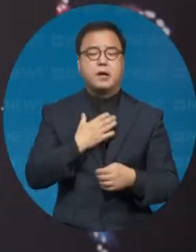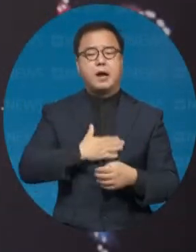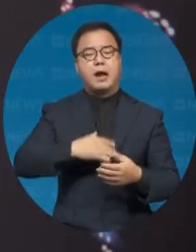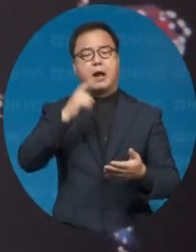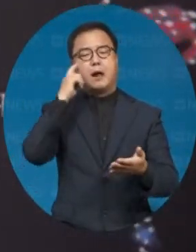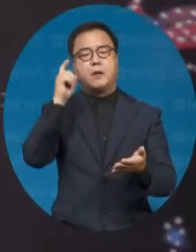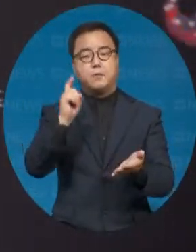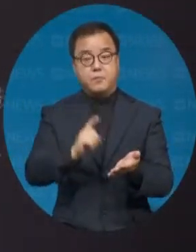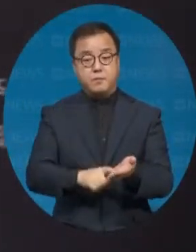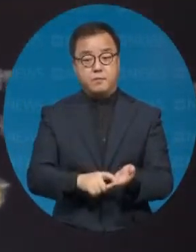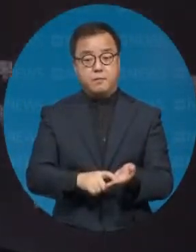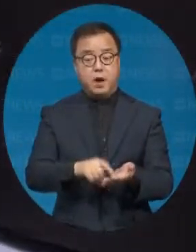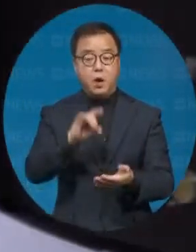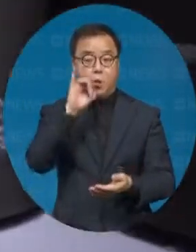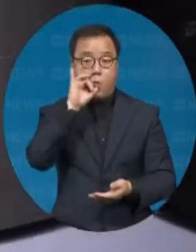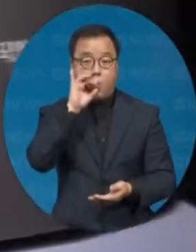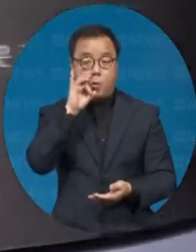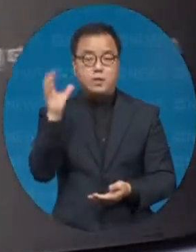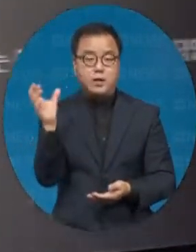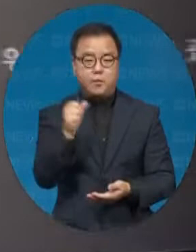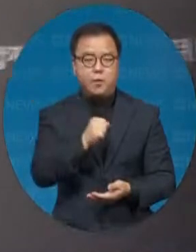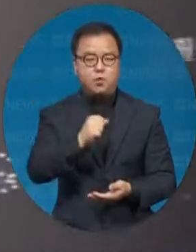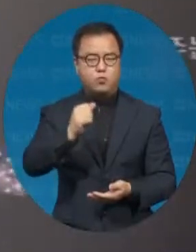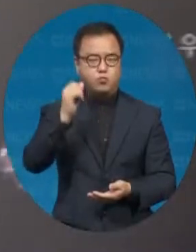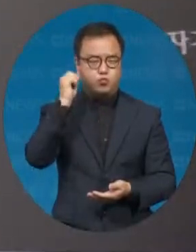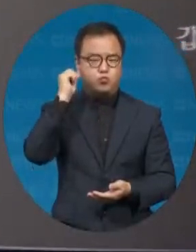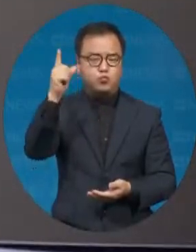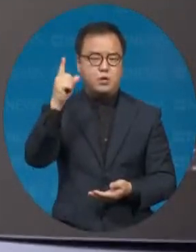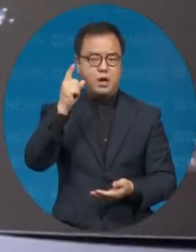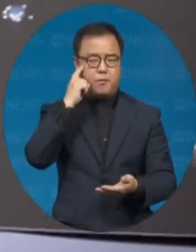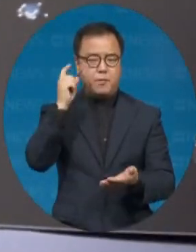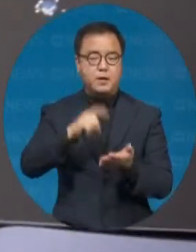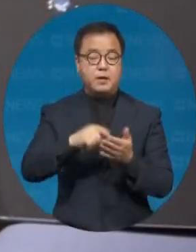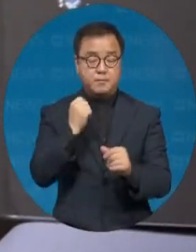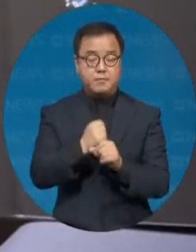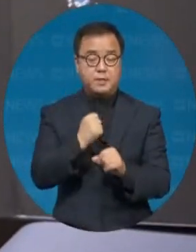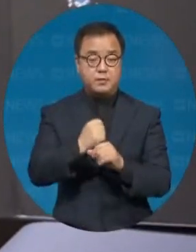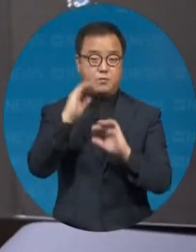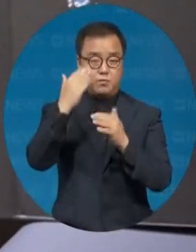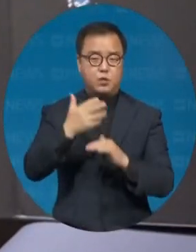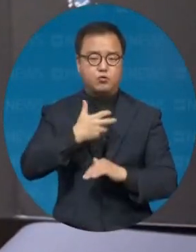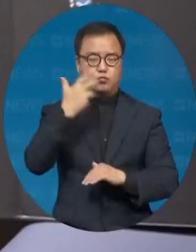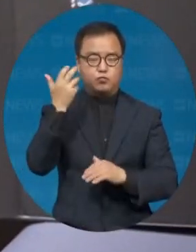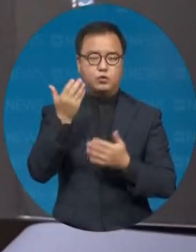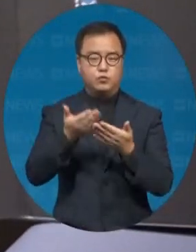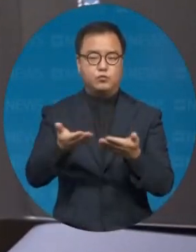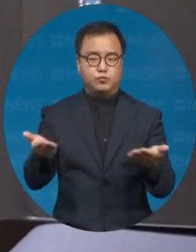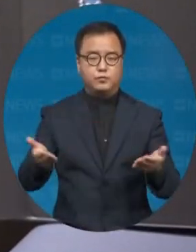호기심이 위대한 발견으로 이어지는 과정을 통해 아이들의 꿈을 자극합니다.